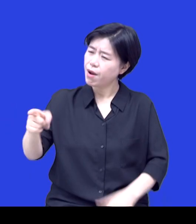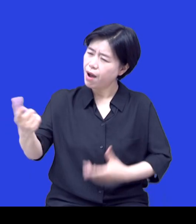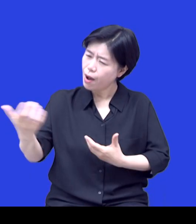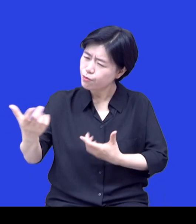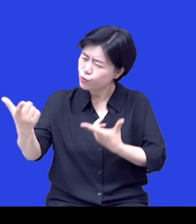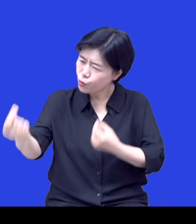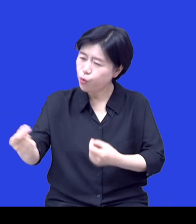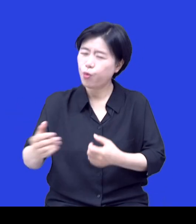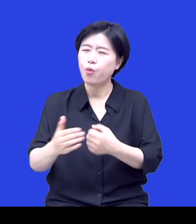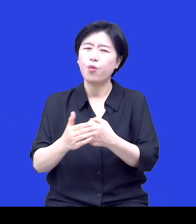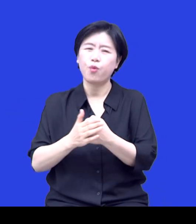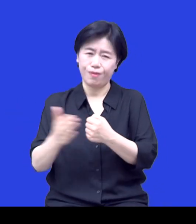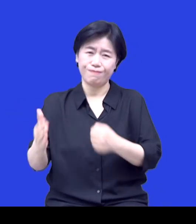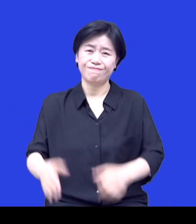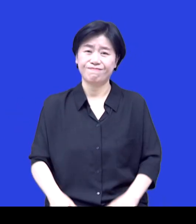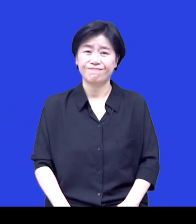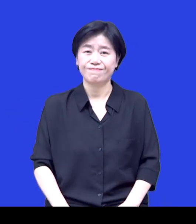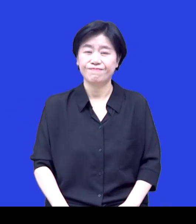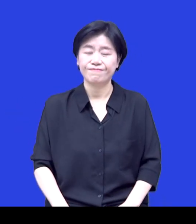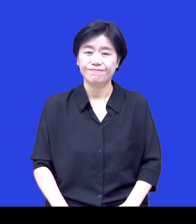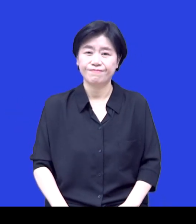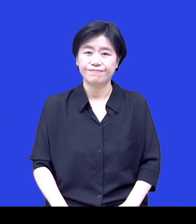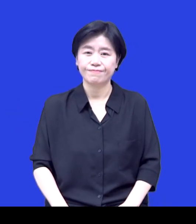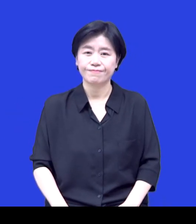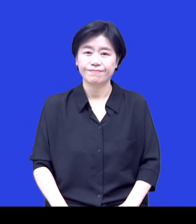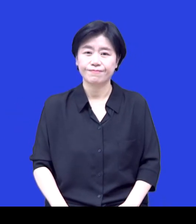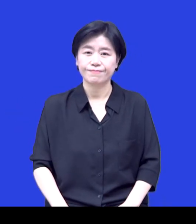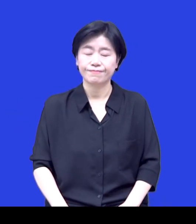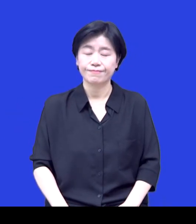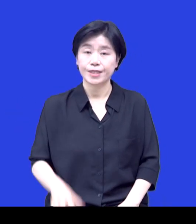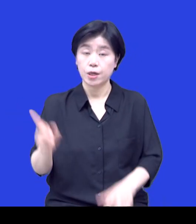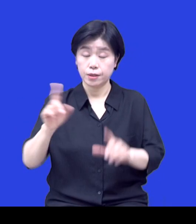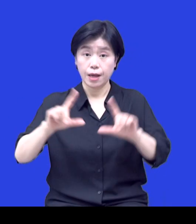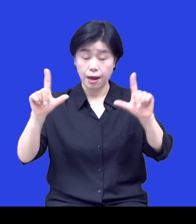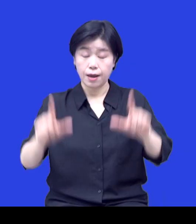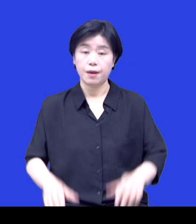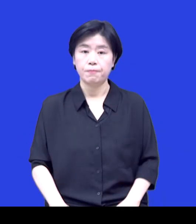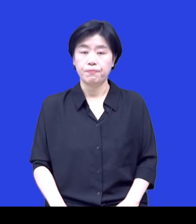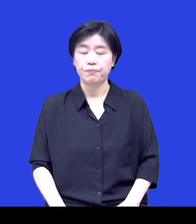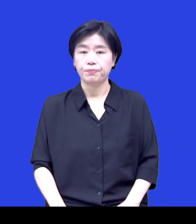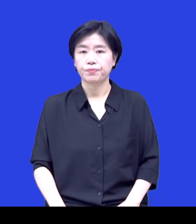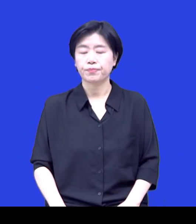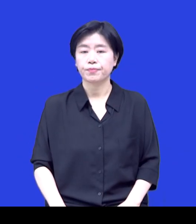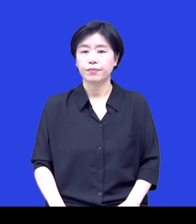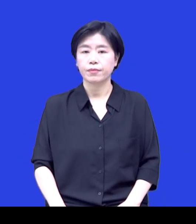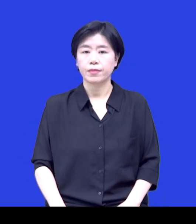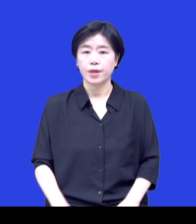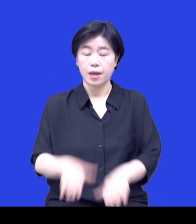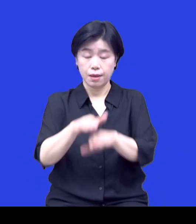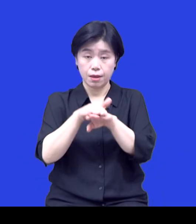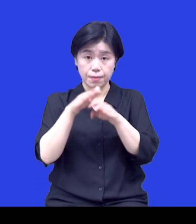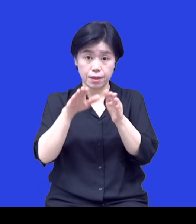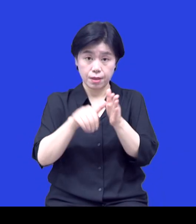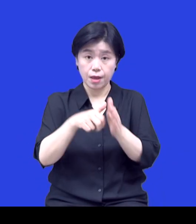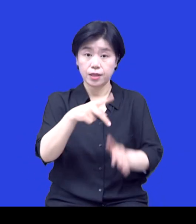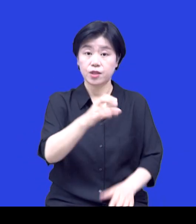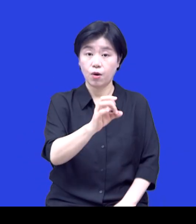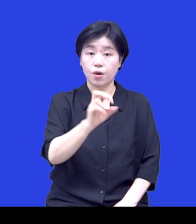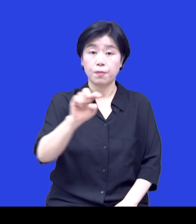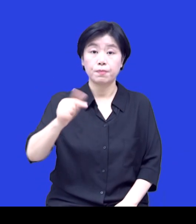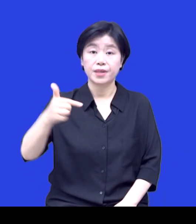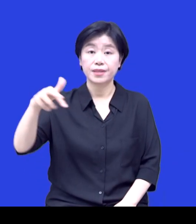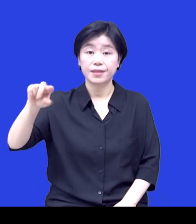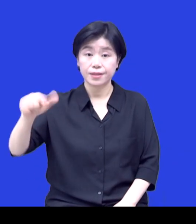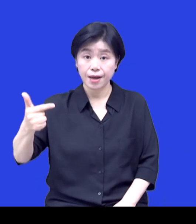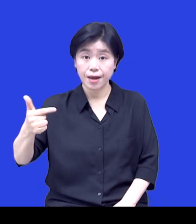그러고 있는데 어느 날 그 양재성전에서 성만찬을 집례하는데 정말 성만찬 하는